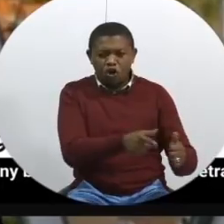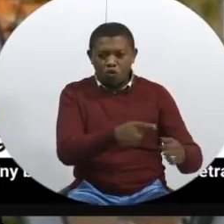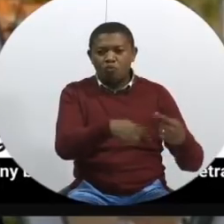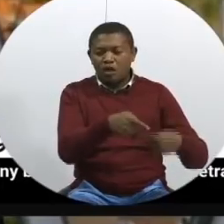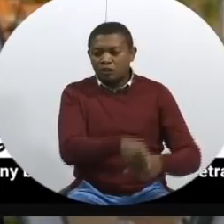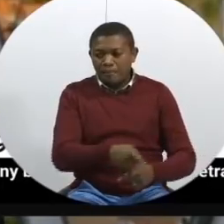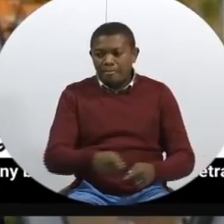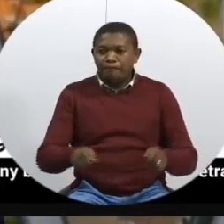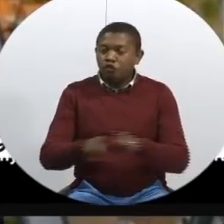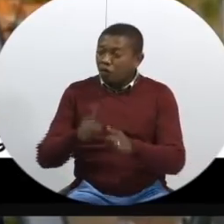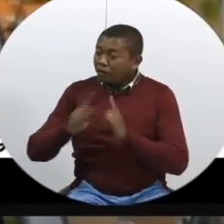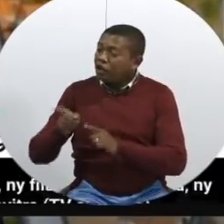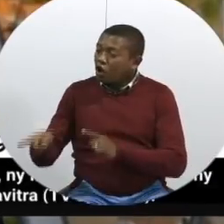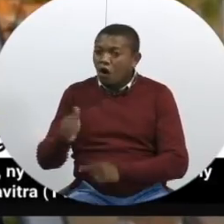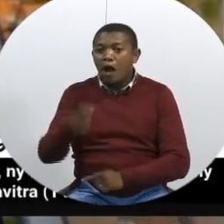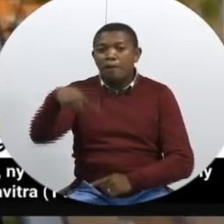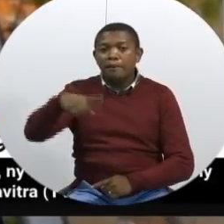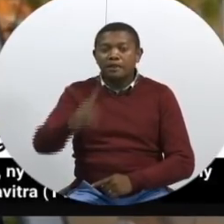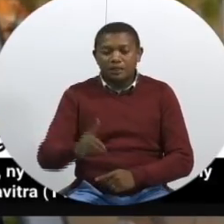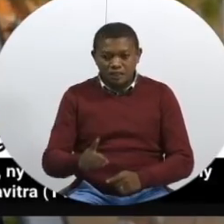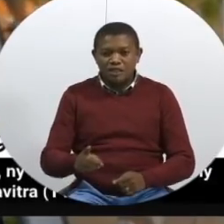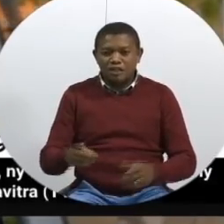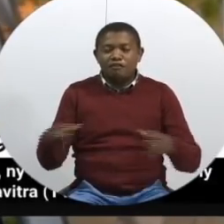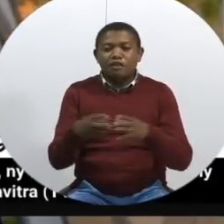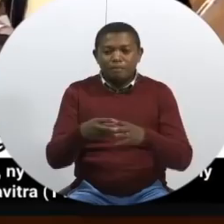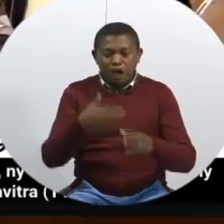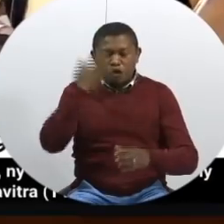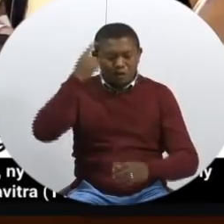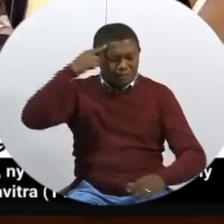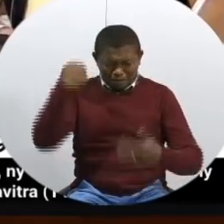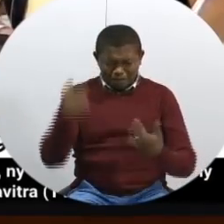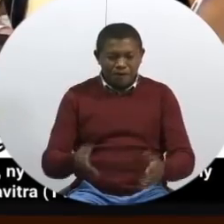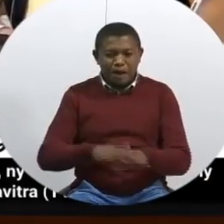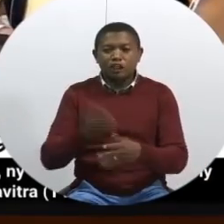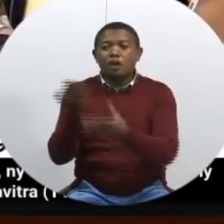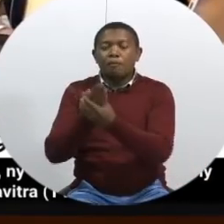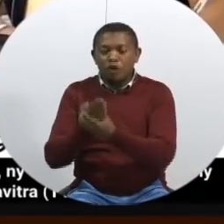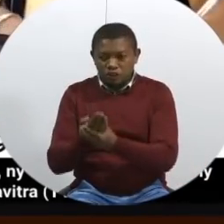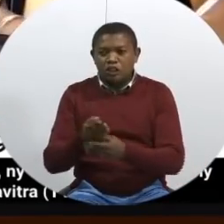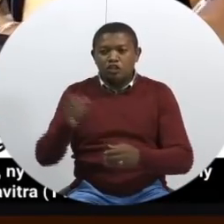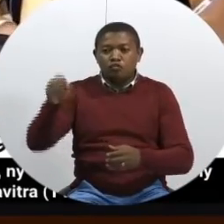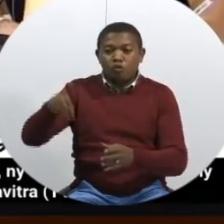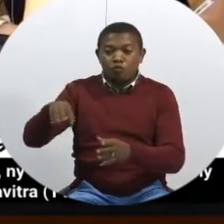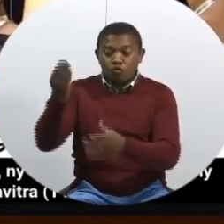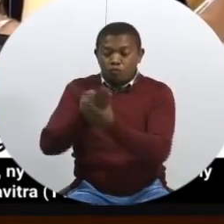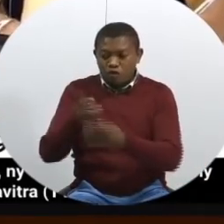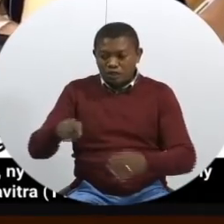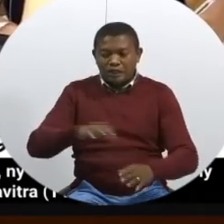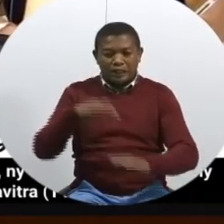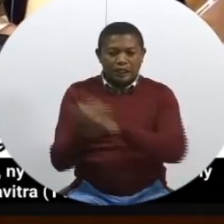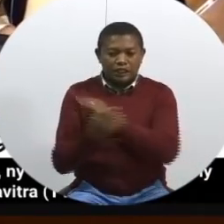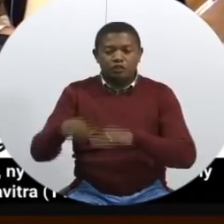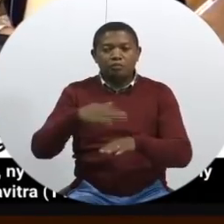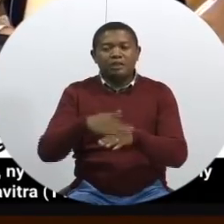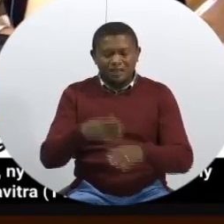tamin'ny APD na ny hoe Association des Professionnels des Banques na ny banky rehetrarehetra eto Madagasikara zany an